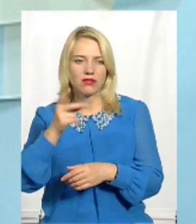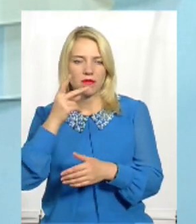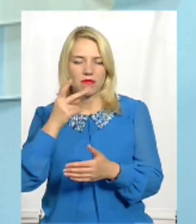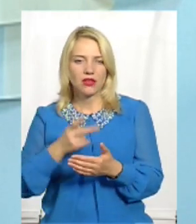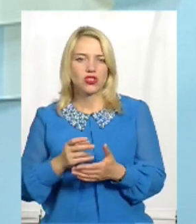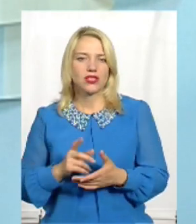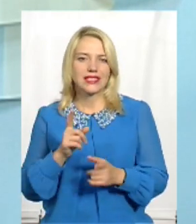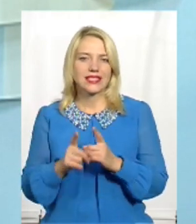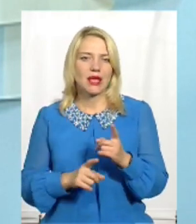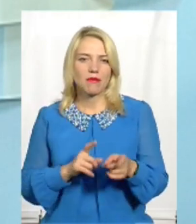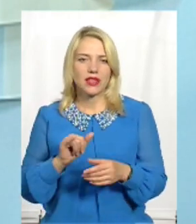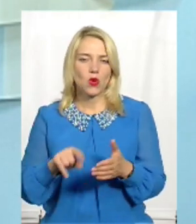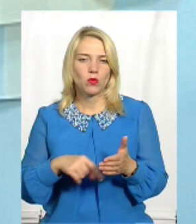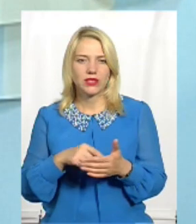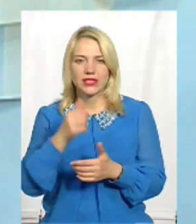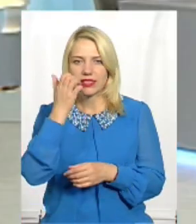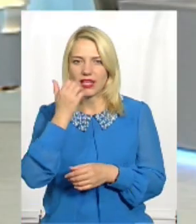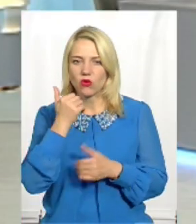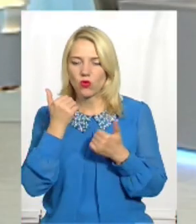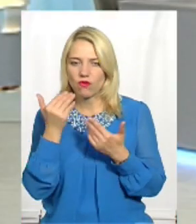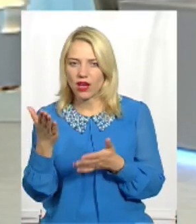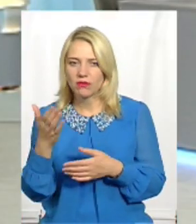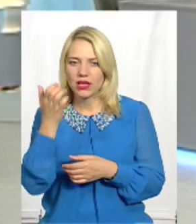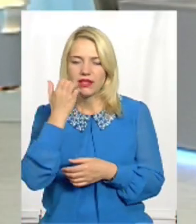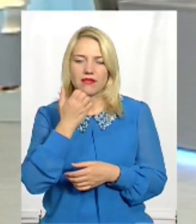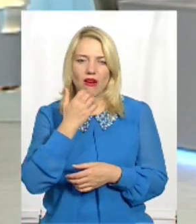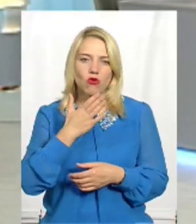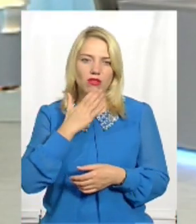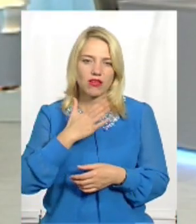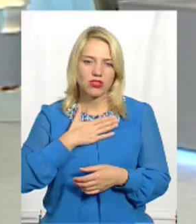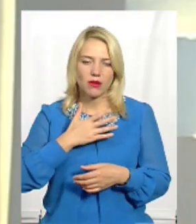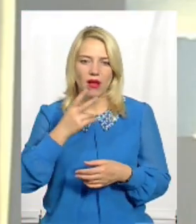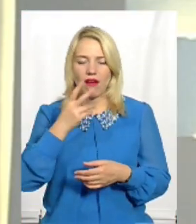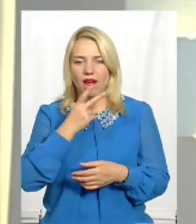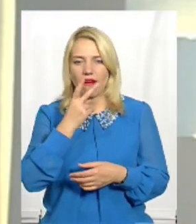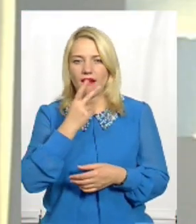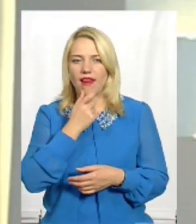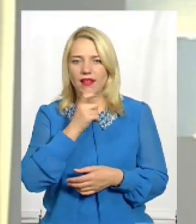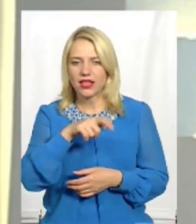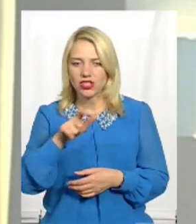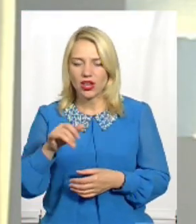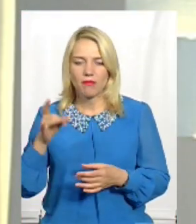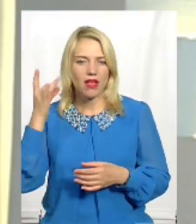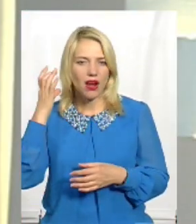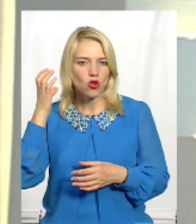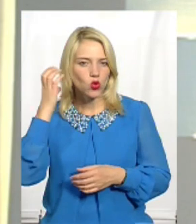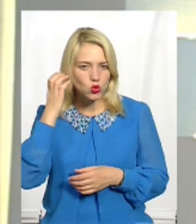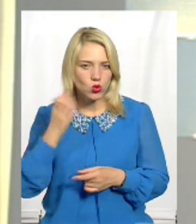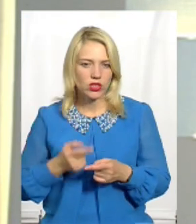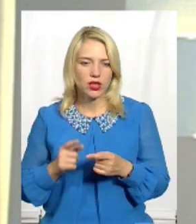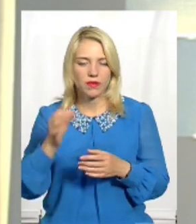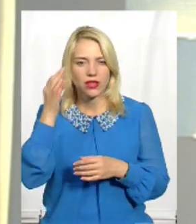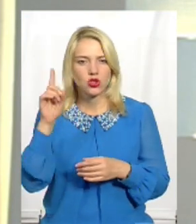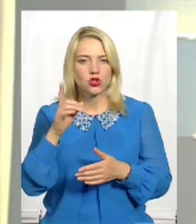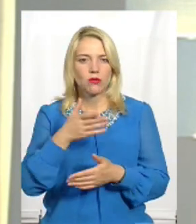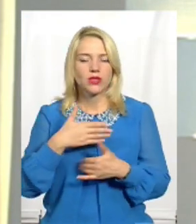місті. Дякую вам. Дякую нашим глядачам та радіослухачам за увагу. Нагадаю, що